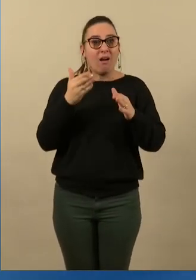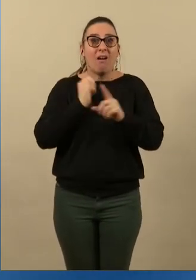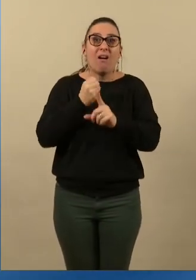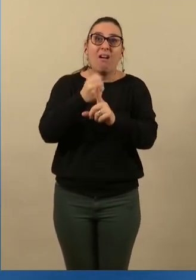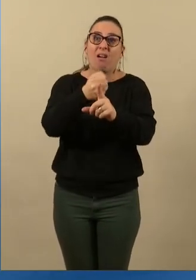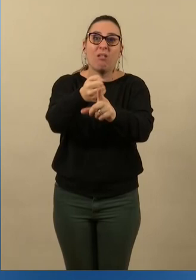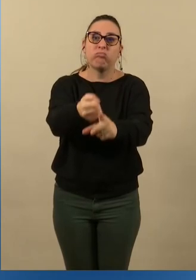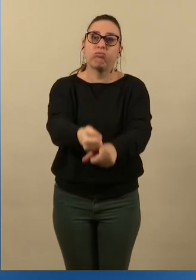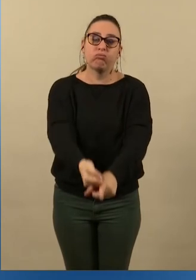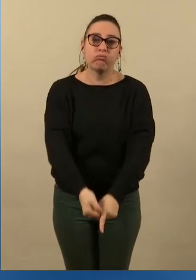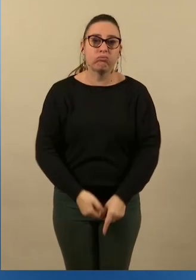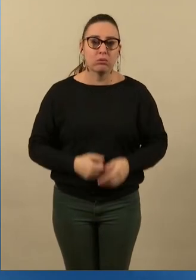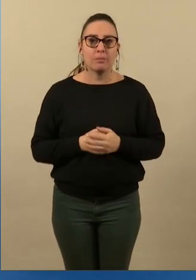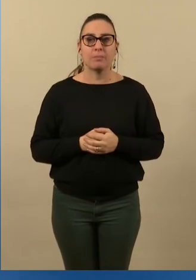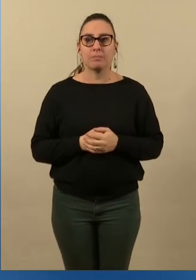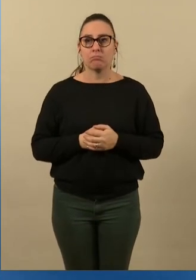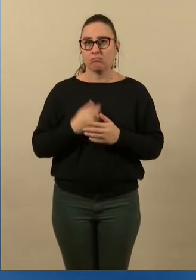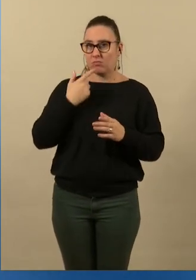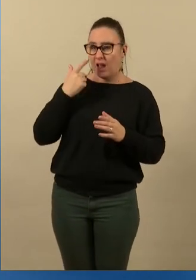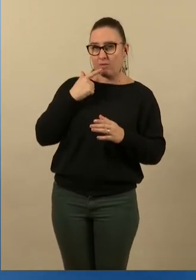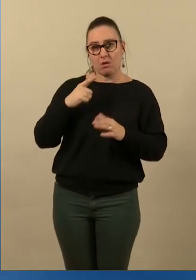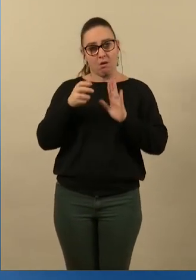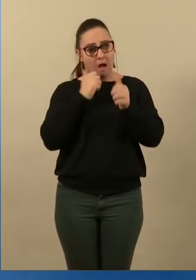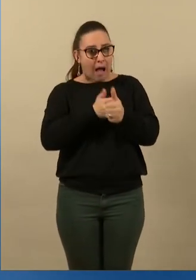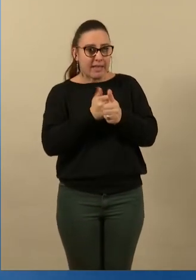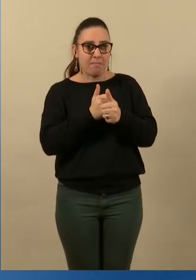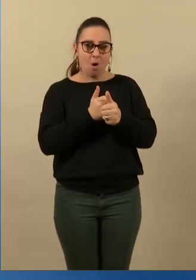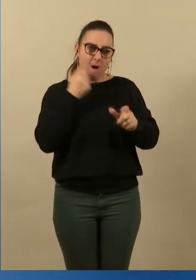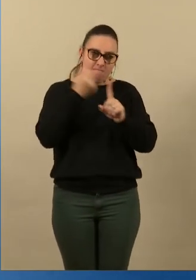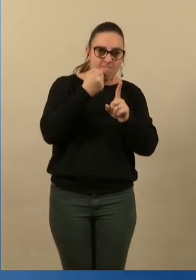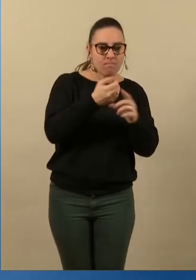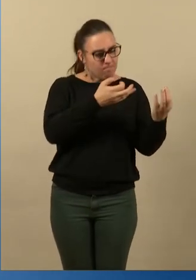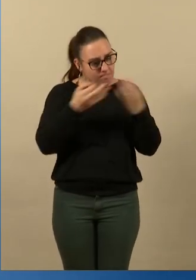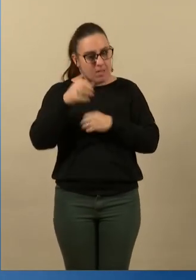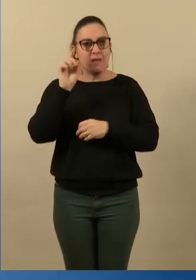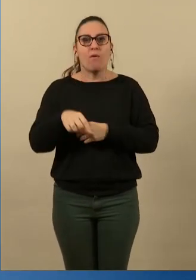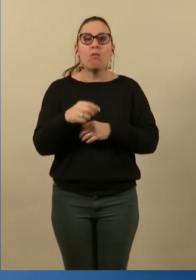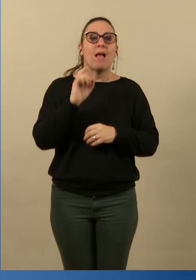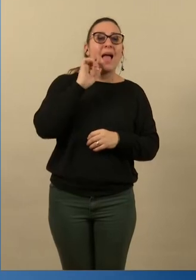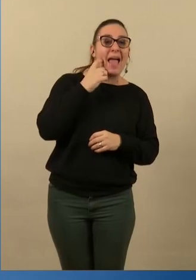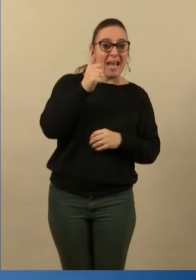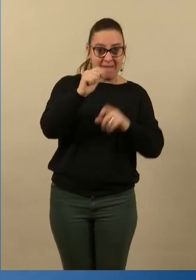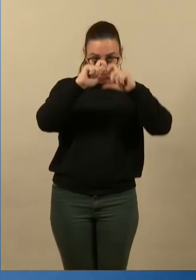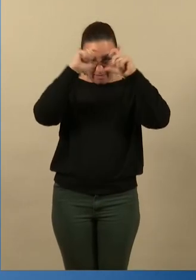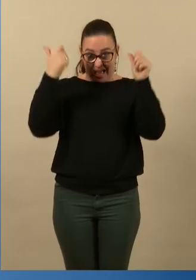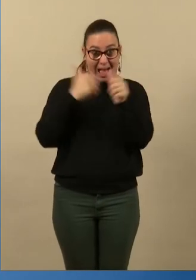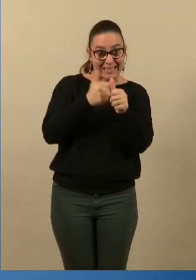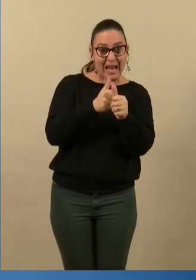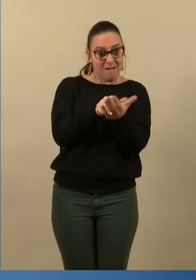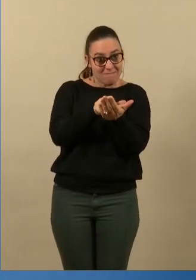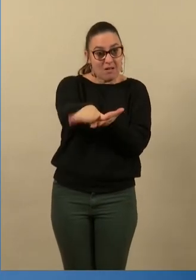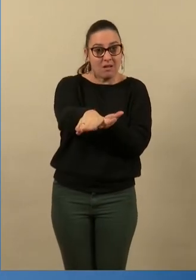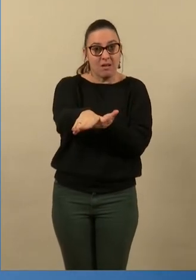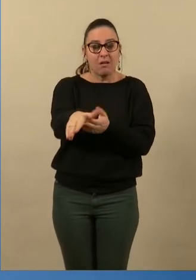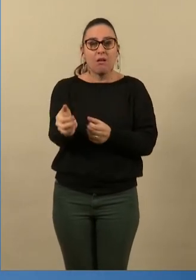la répression des phénomènes de harcèlement doit bien être systématique l'exclusion d'un ou d'une élève à harceleur harceleuse ne doit se